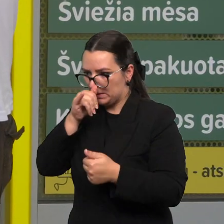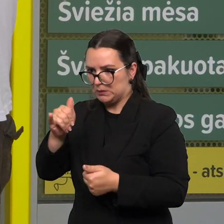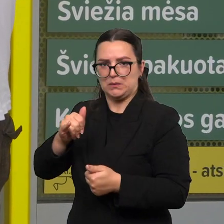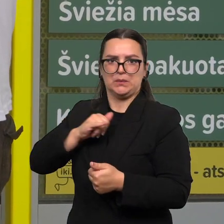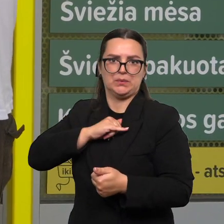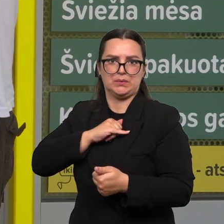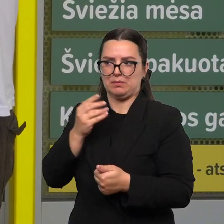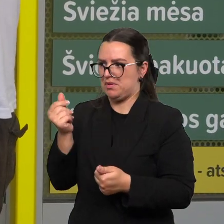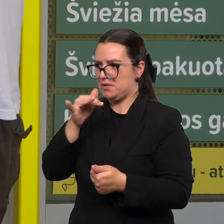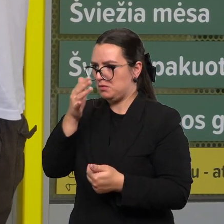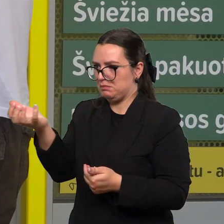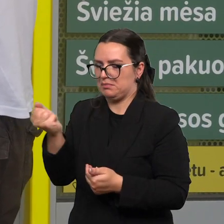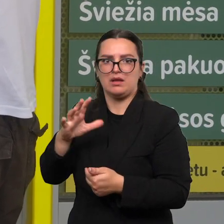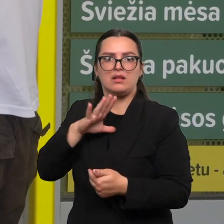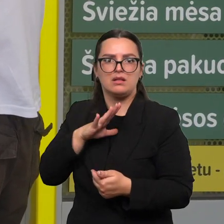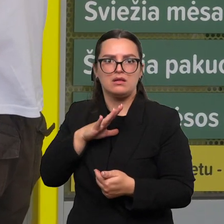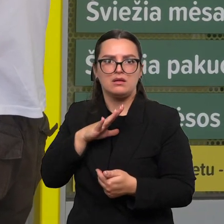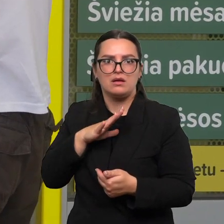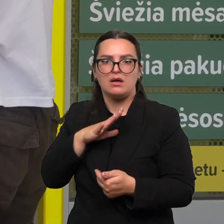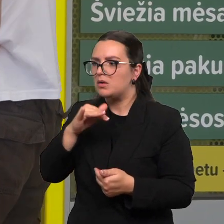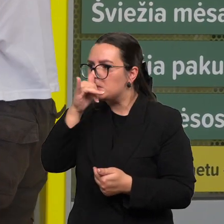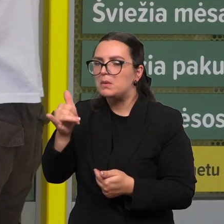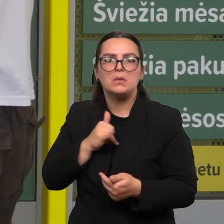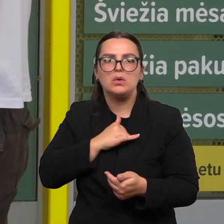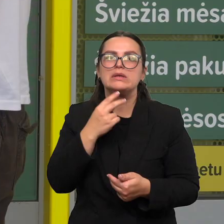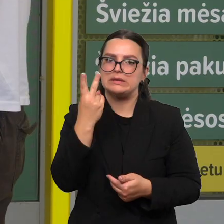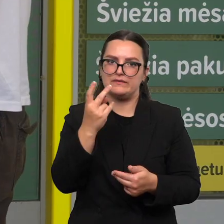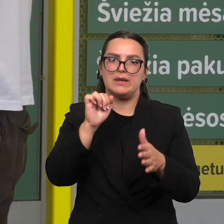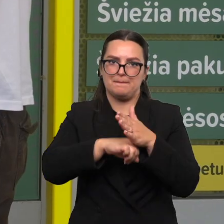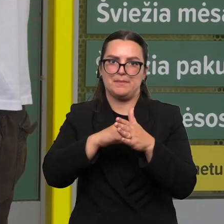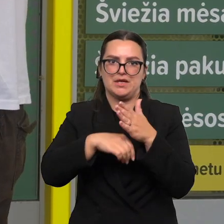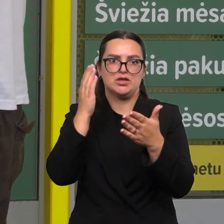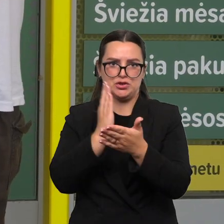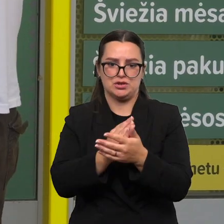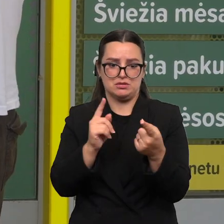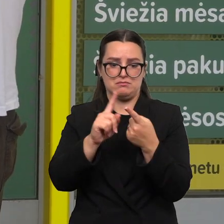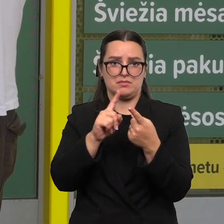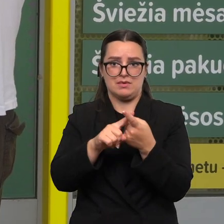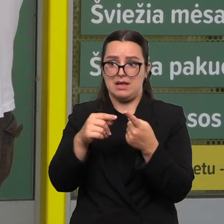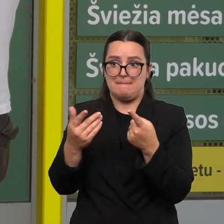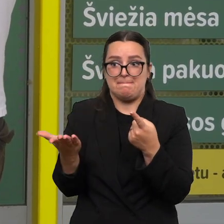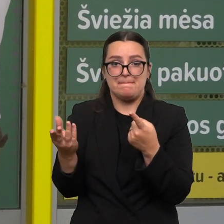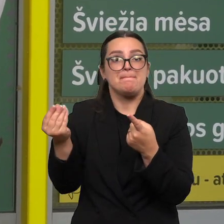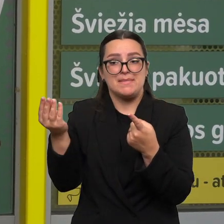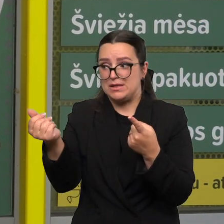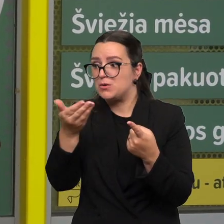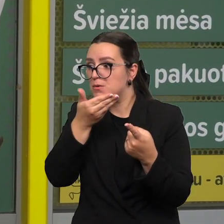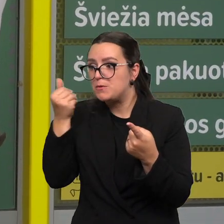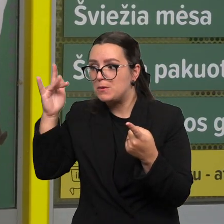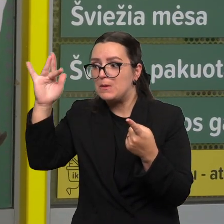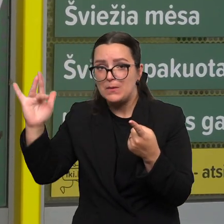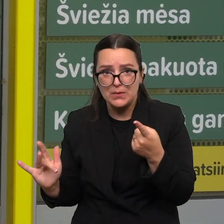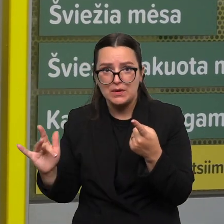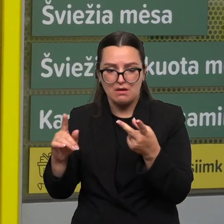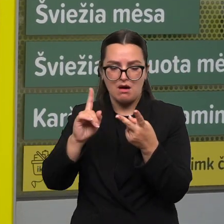neduoda. Ir gali neduoti dėl dviejų priežasčių. Žiūrėk, neduos dėl to, kad nėra pinigų jame, pasibaigė